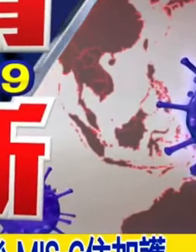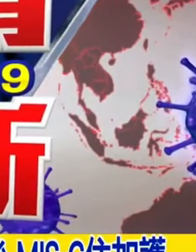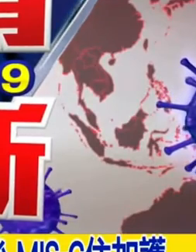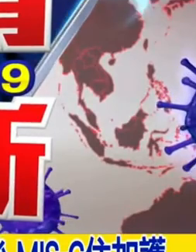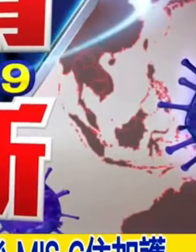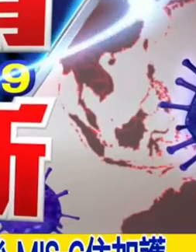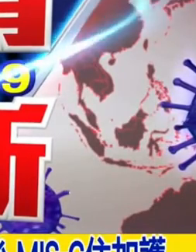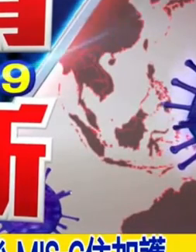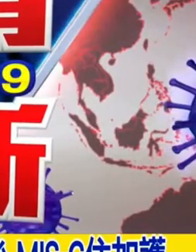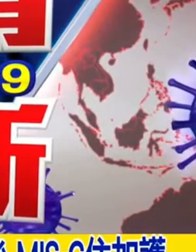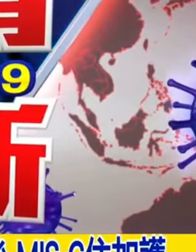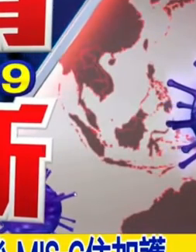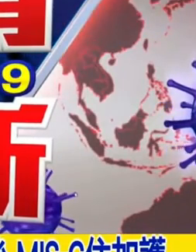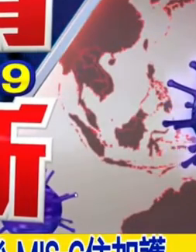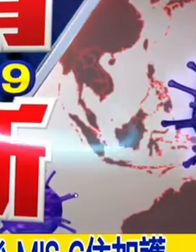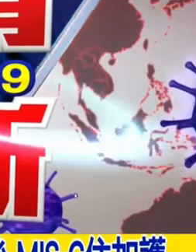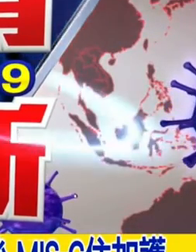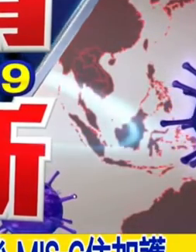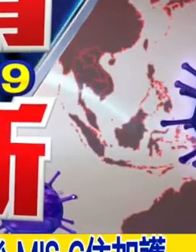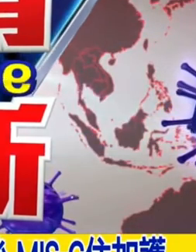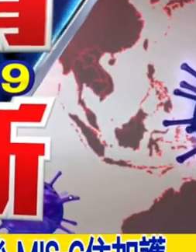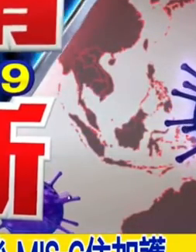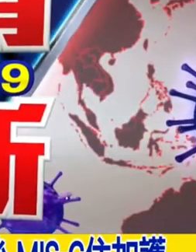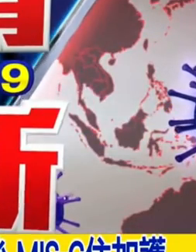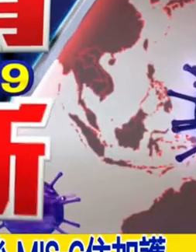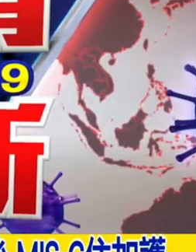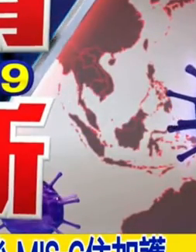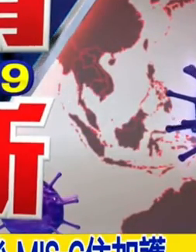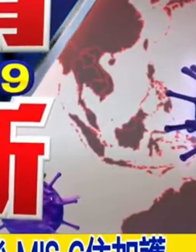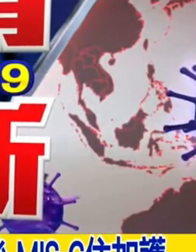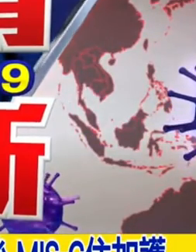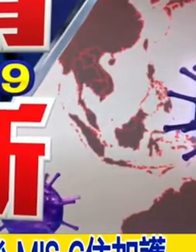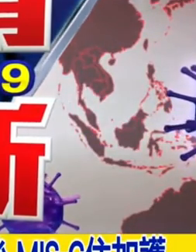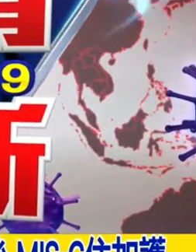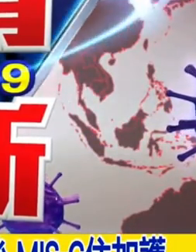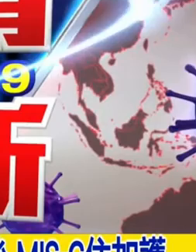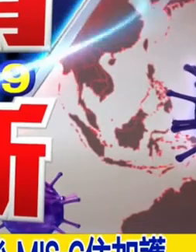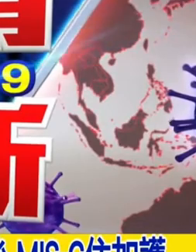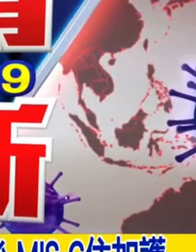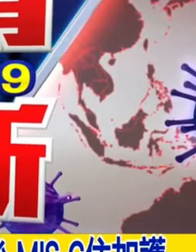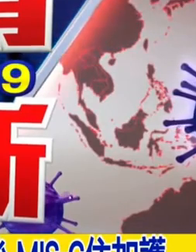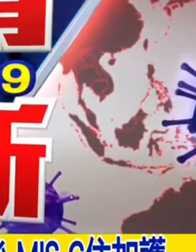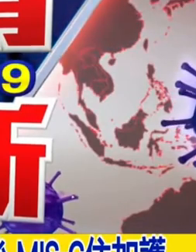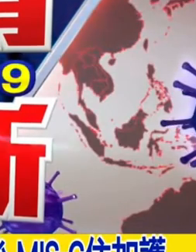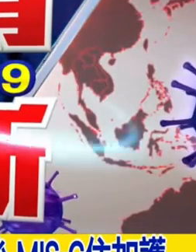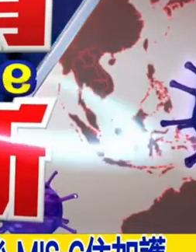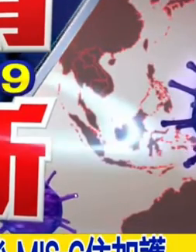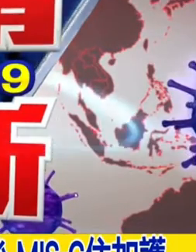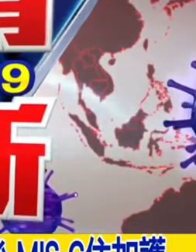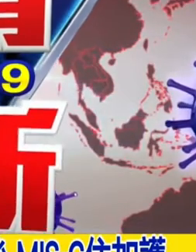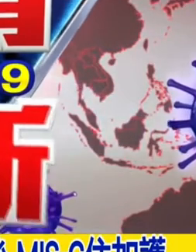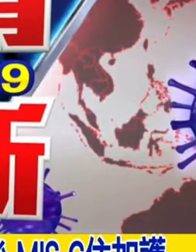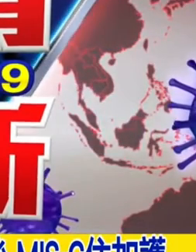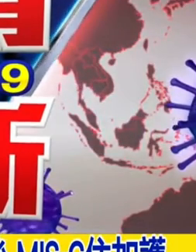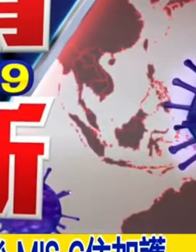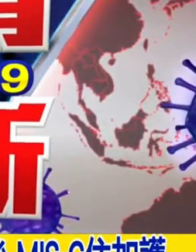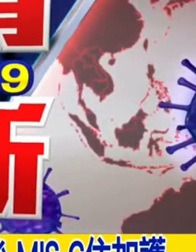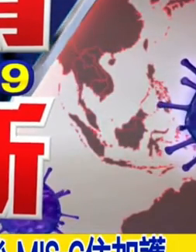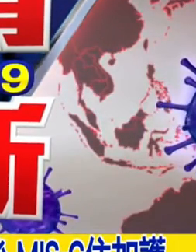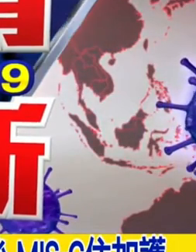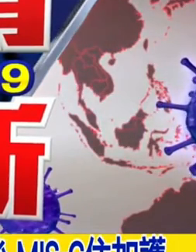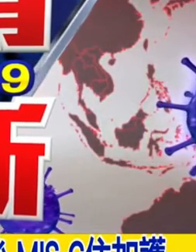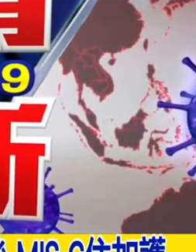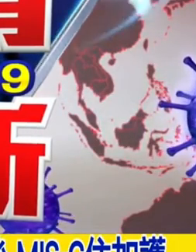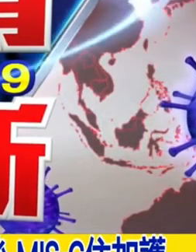增了29922例的确诊个案，死亡个案增加81例，中重症增加了220例。中重症